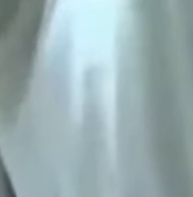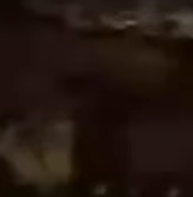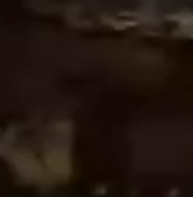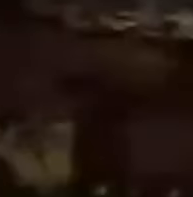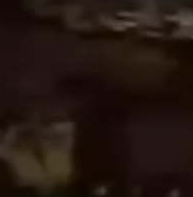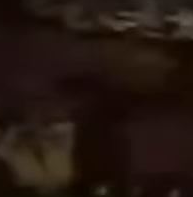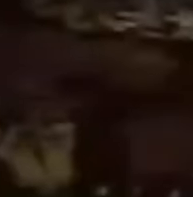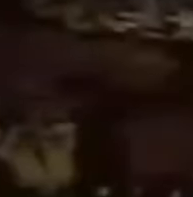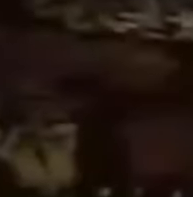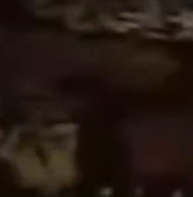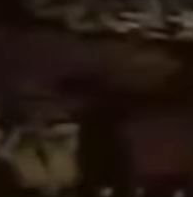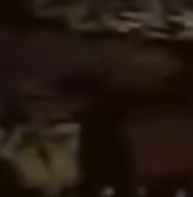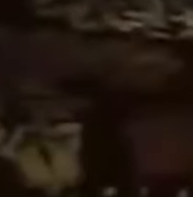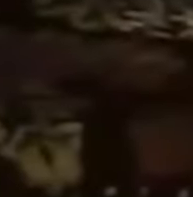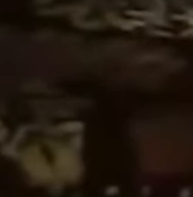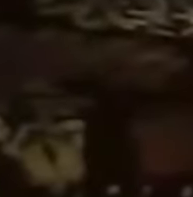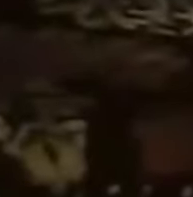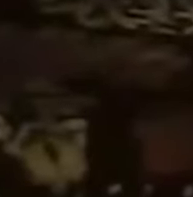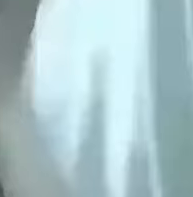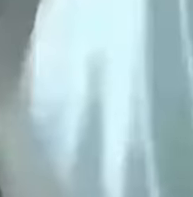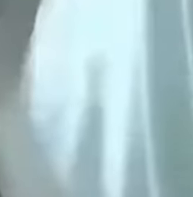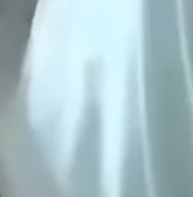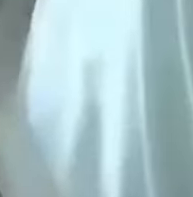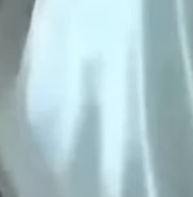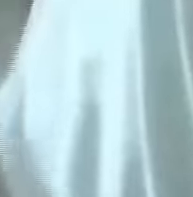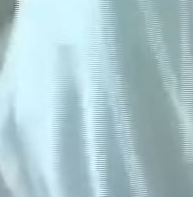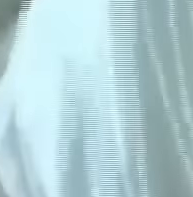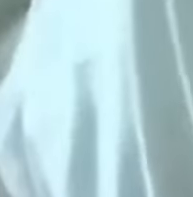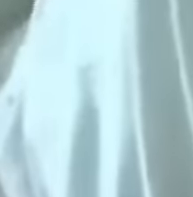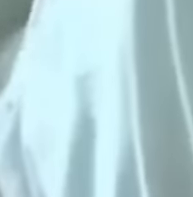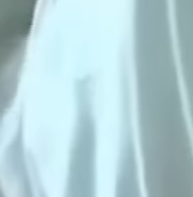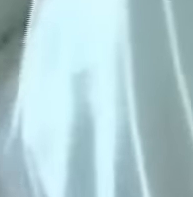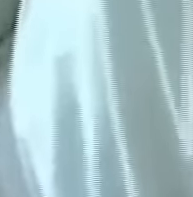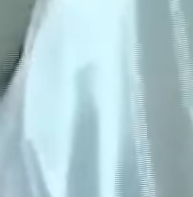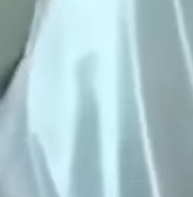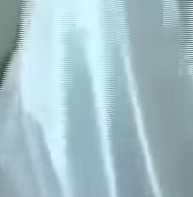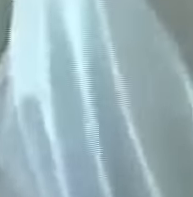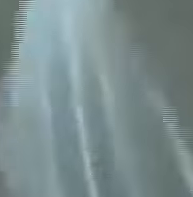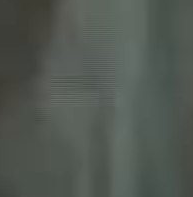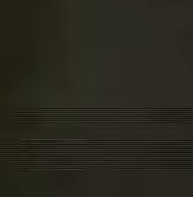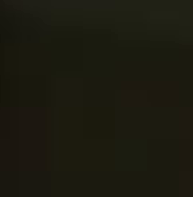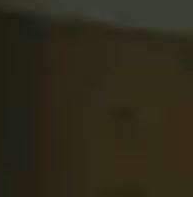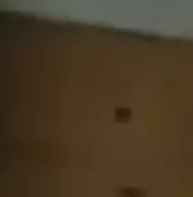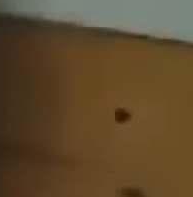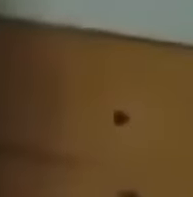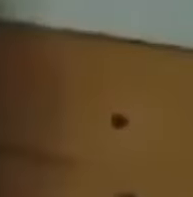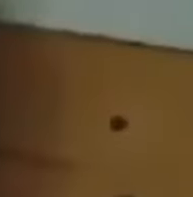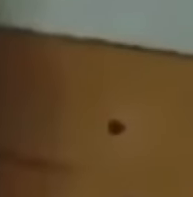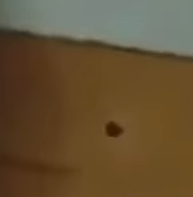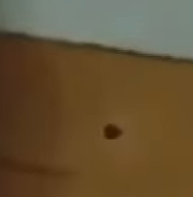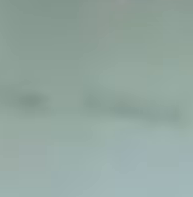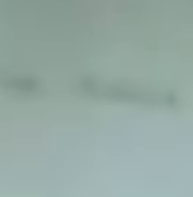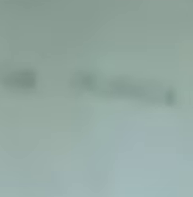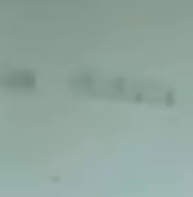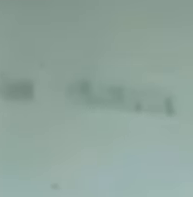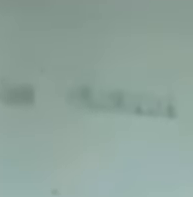Pencoblosan lagi, paling siapapun yang terpilih. Hidup saya mah begini-begini aja dari dulu juga. Suara